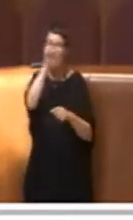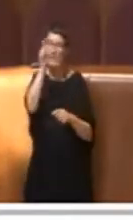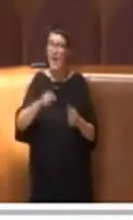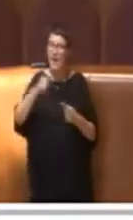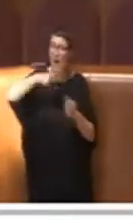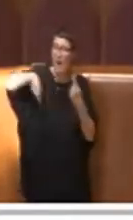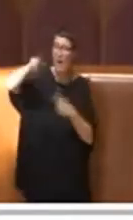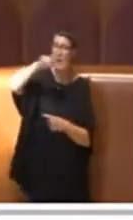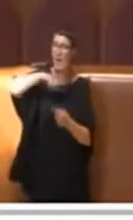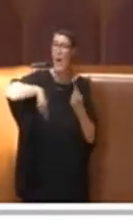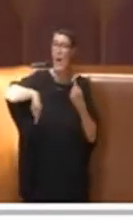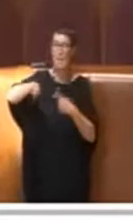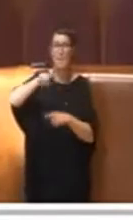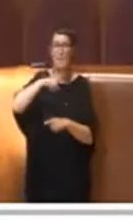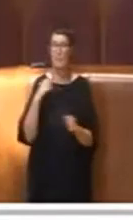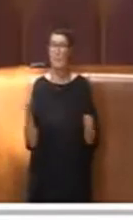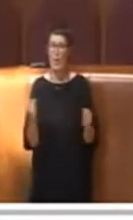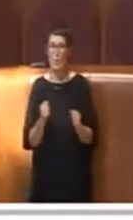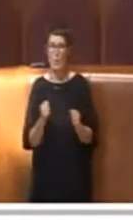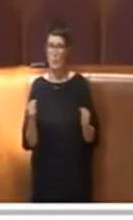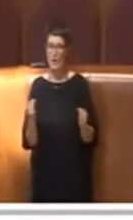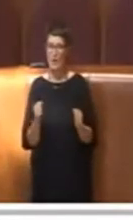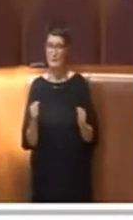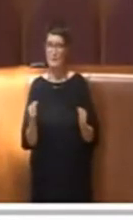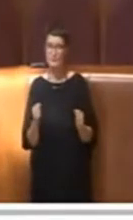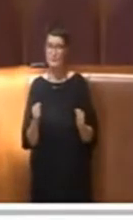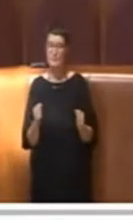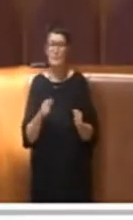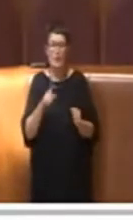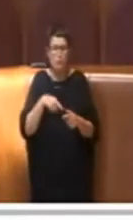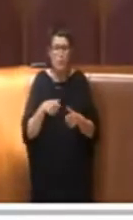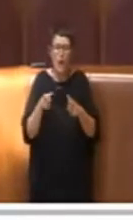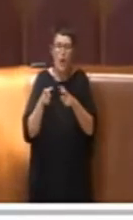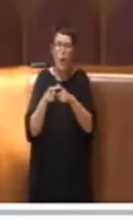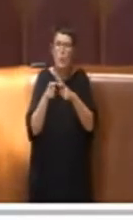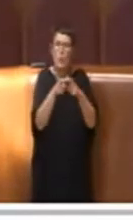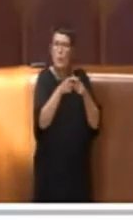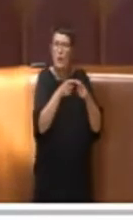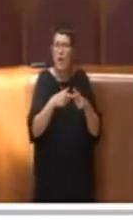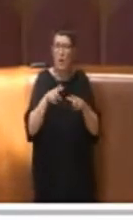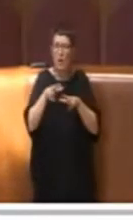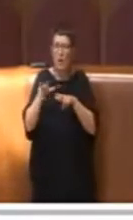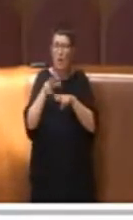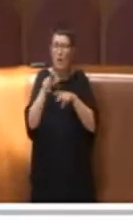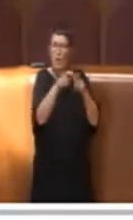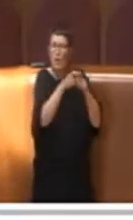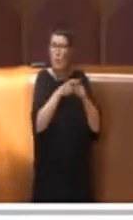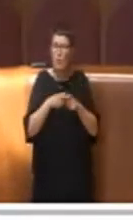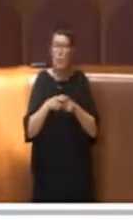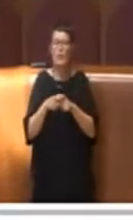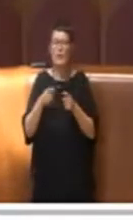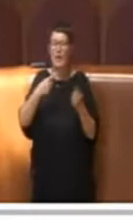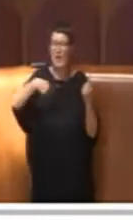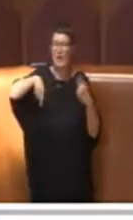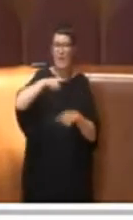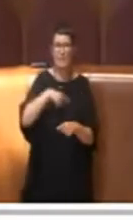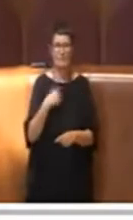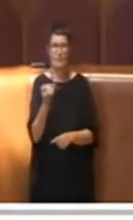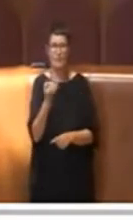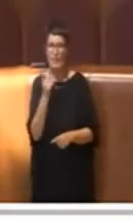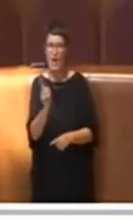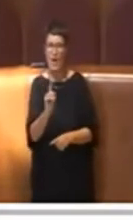da paese da nazione a nazione, ma anche da comune a comune. Quindi ci sarà bisogno di un